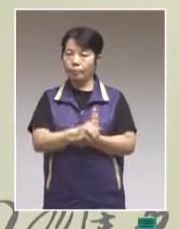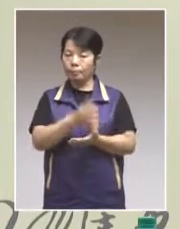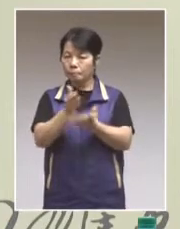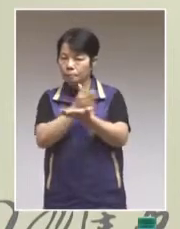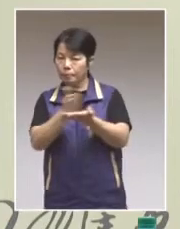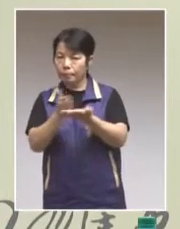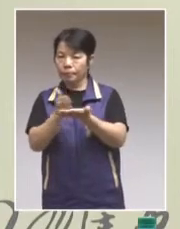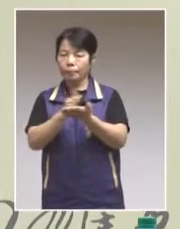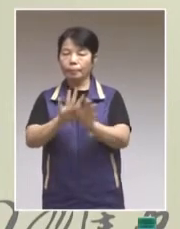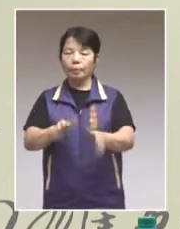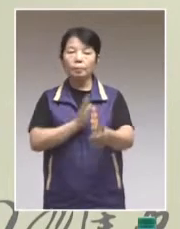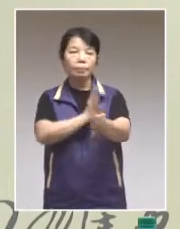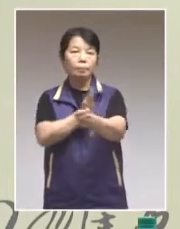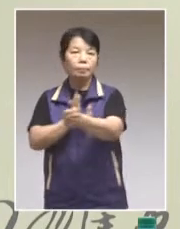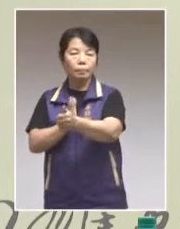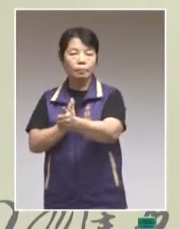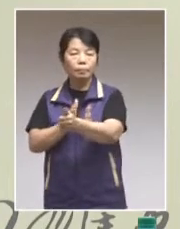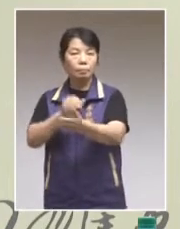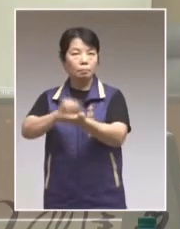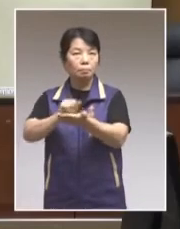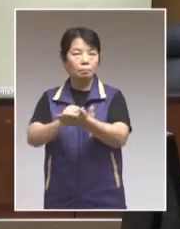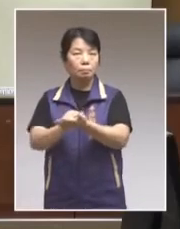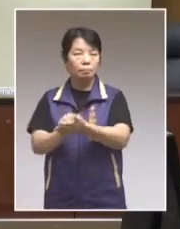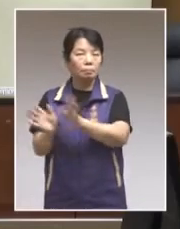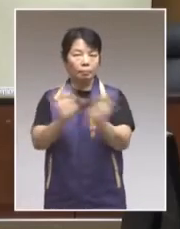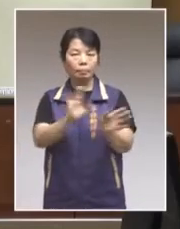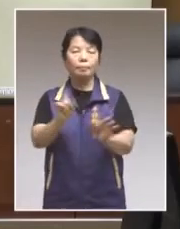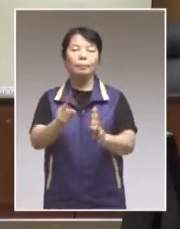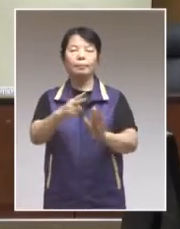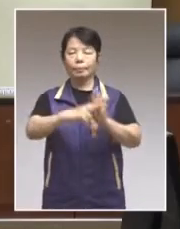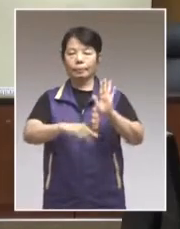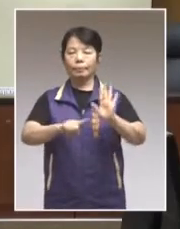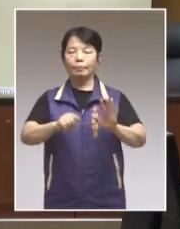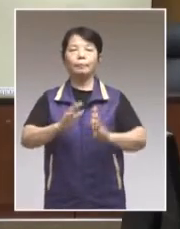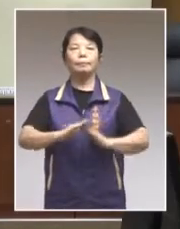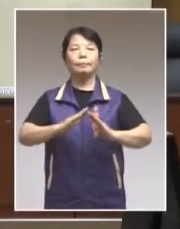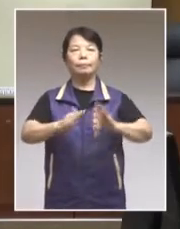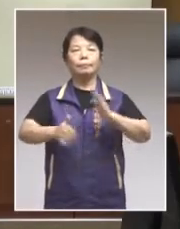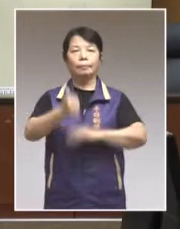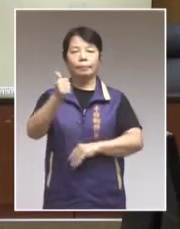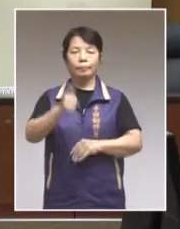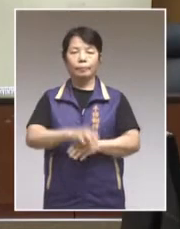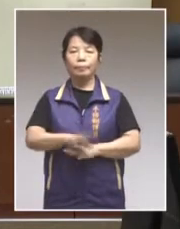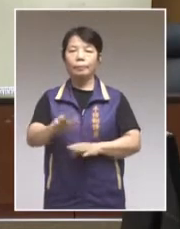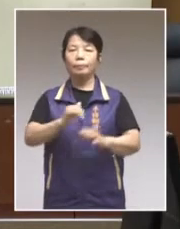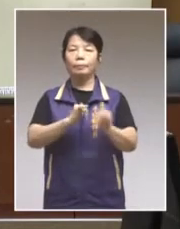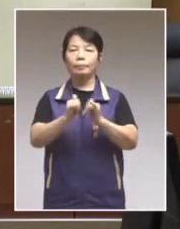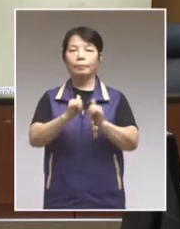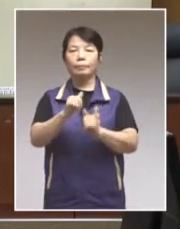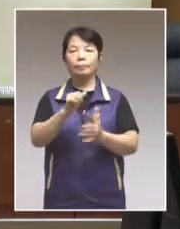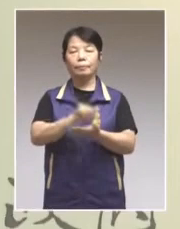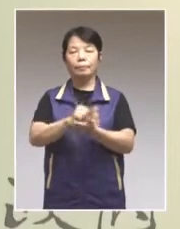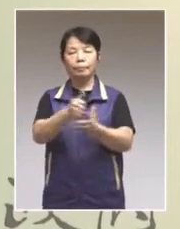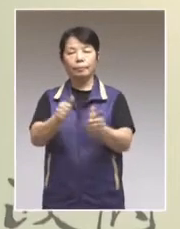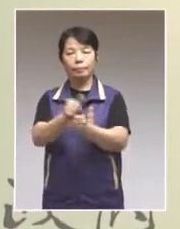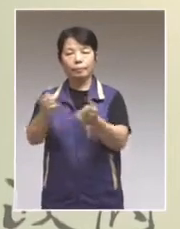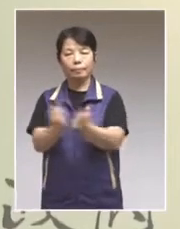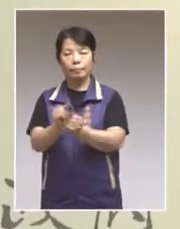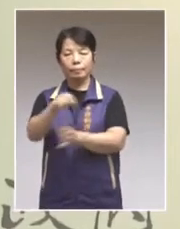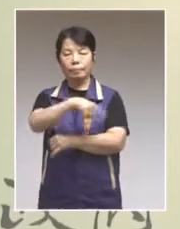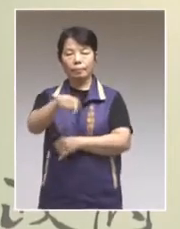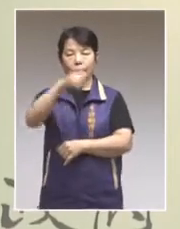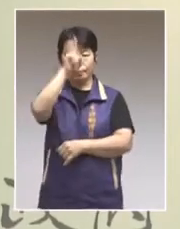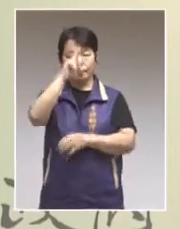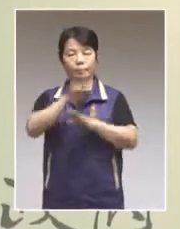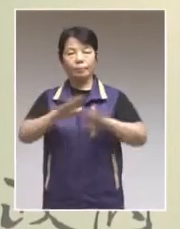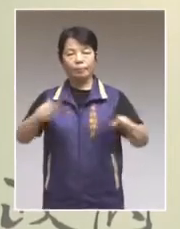有整个疫调的这个结果来跟大家做说明。 是市长，各位市民朋友，各位媒体朋友，大家午安，大家好。那